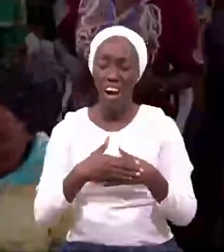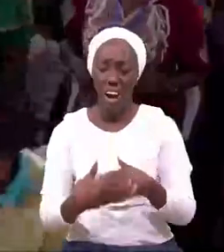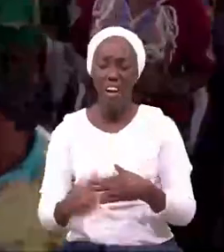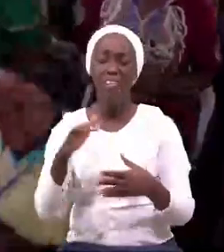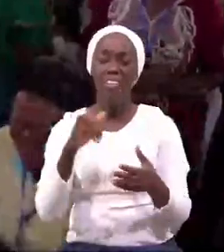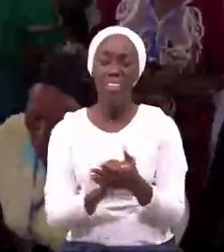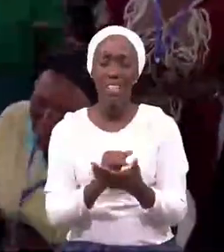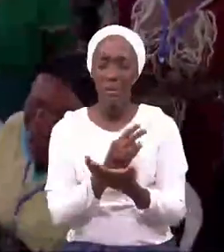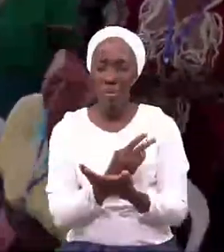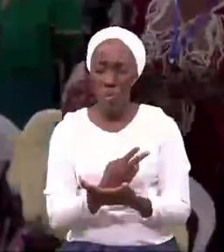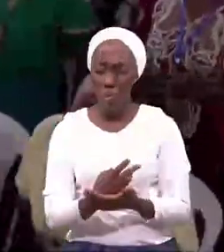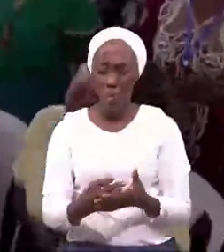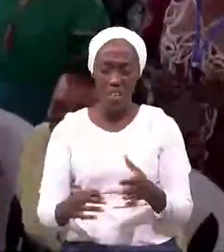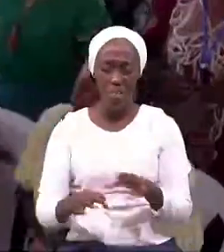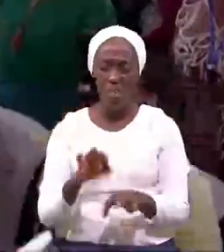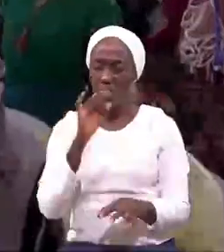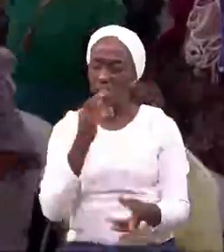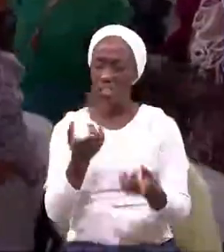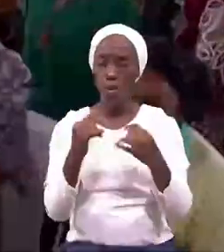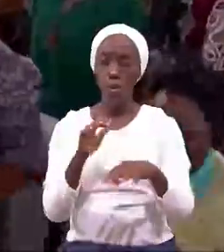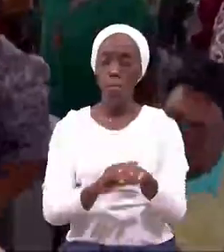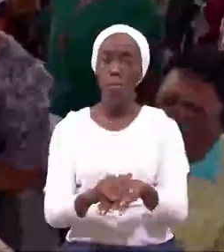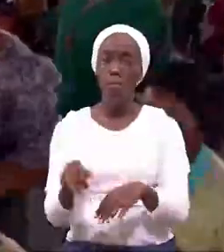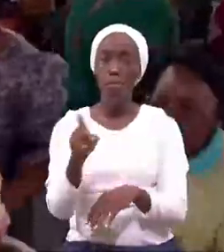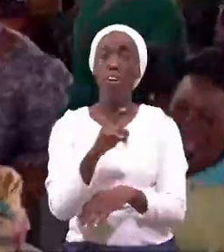Le Saint-Esprit survenant sur vous.